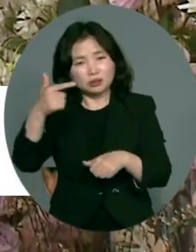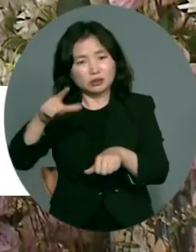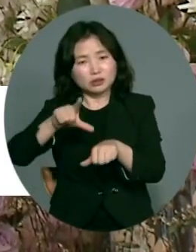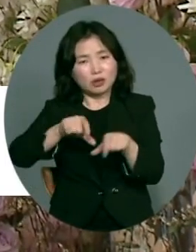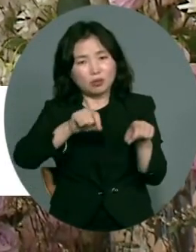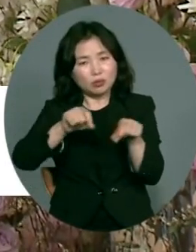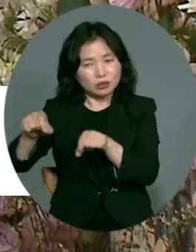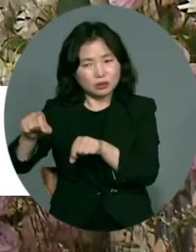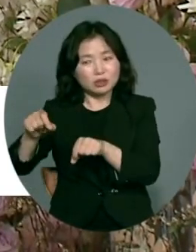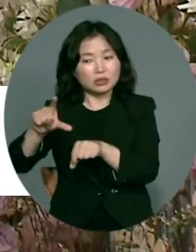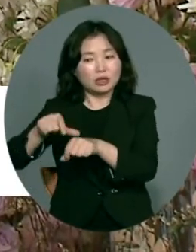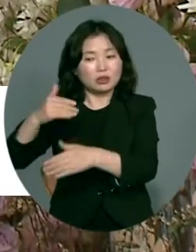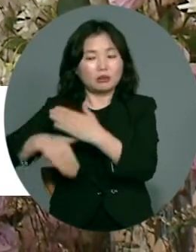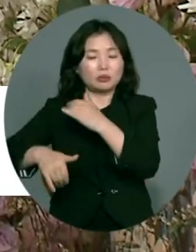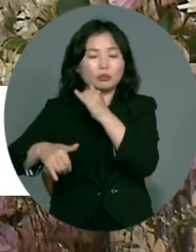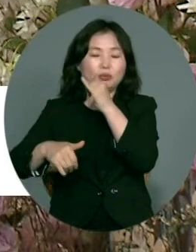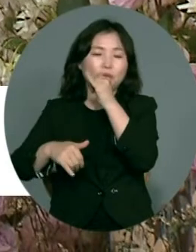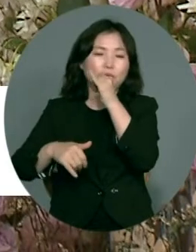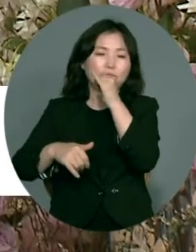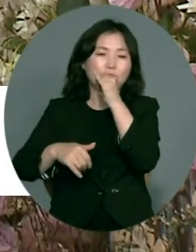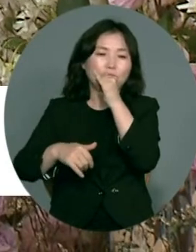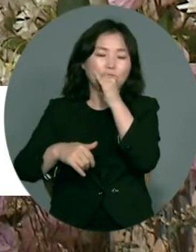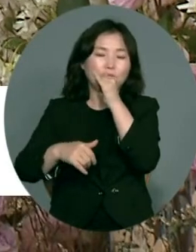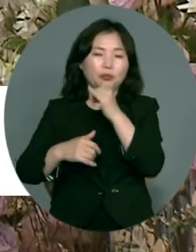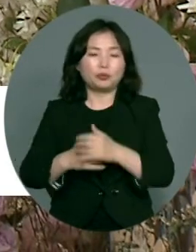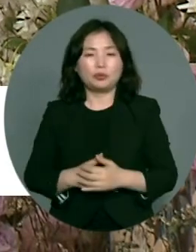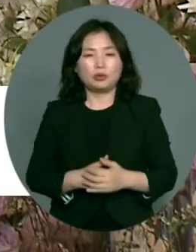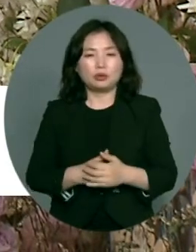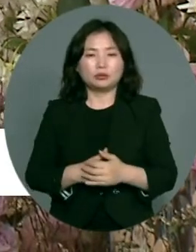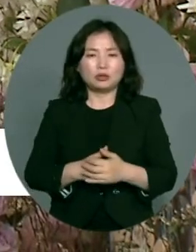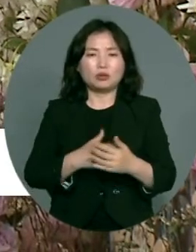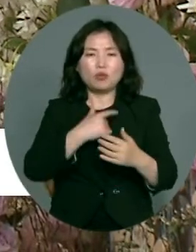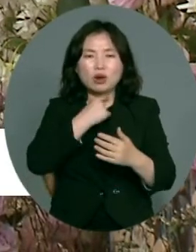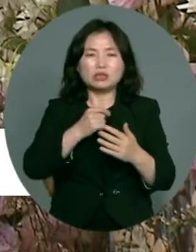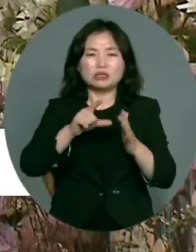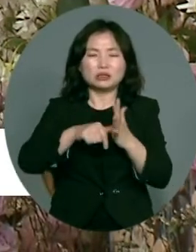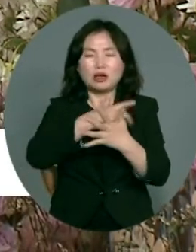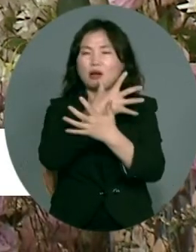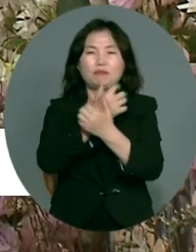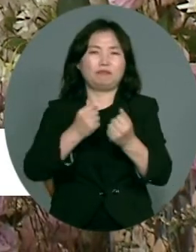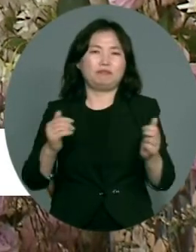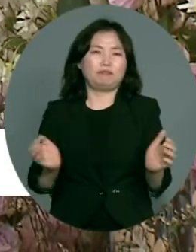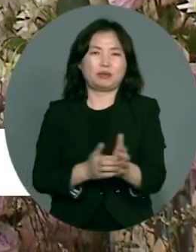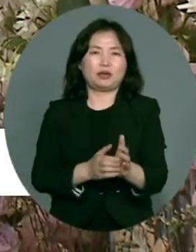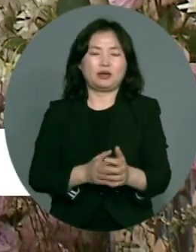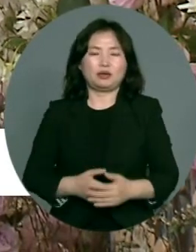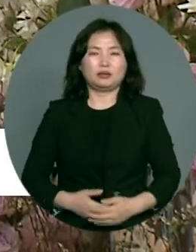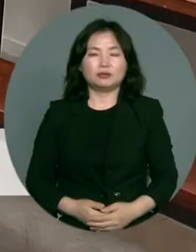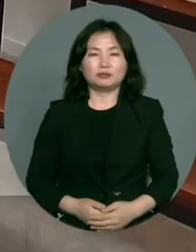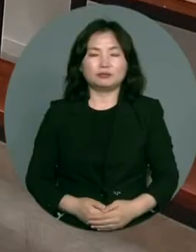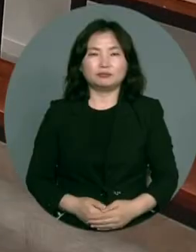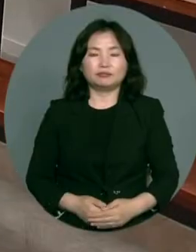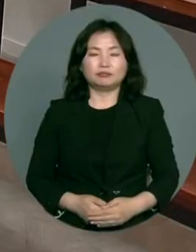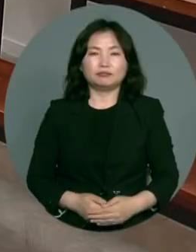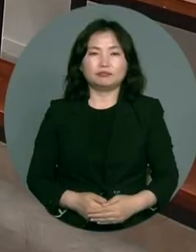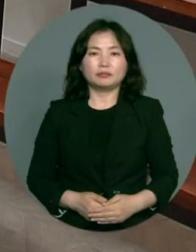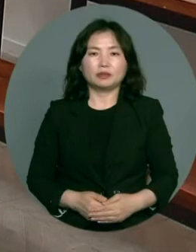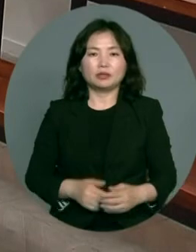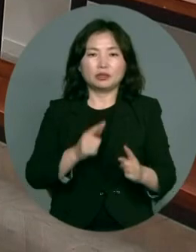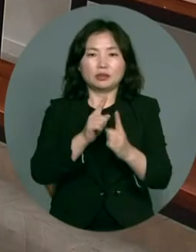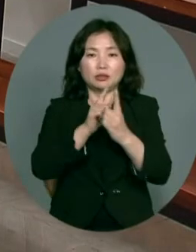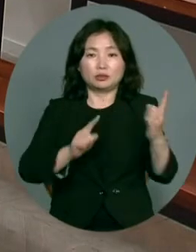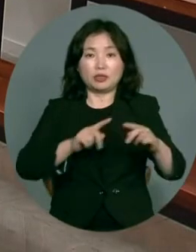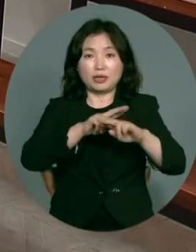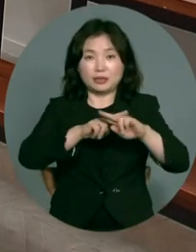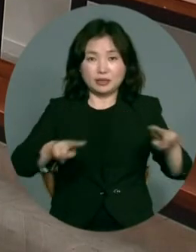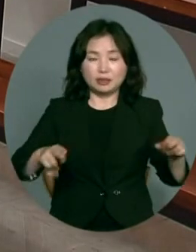아예 저녁이나 그런 시간 하셔야지 남아있고 거의 지금 시간이 다 완료됐다고 보시면 될것 같습니다. 거리두기